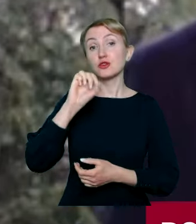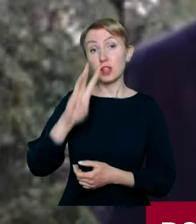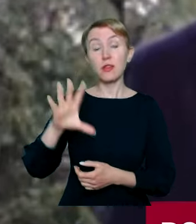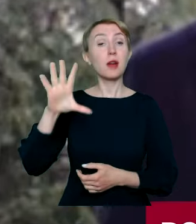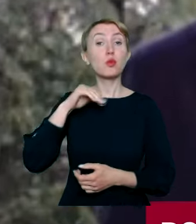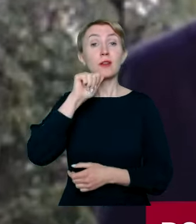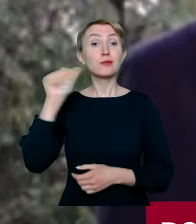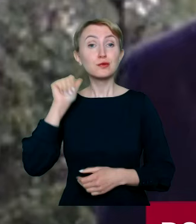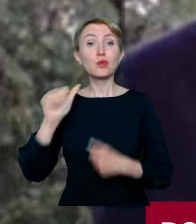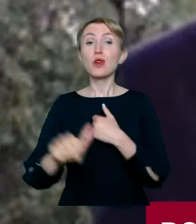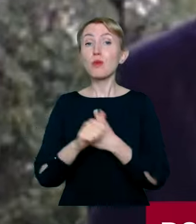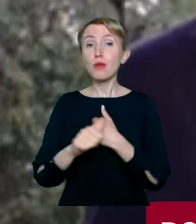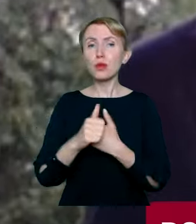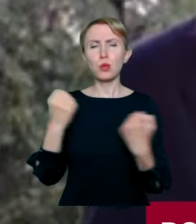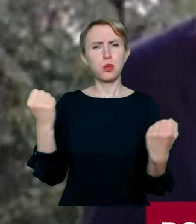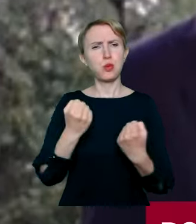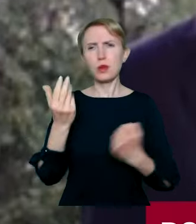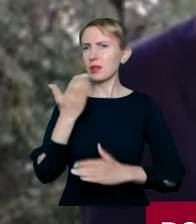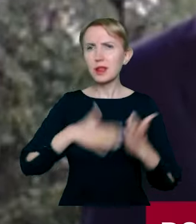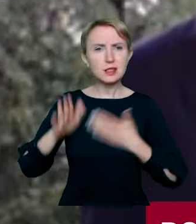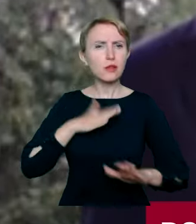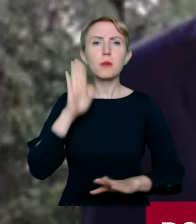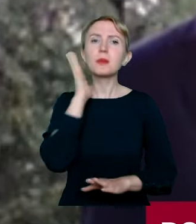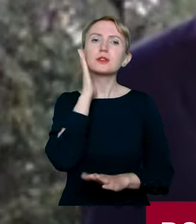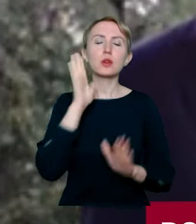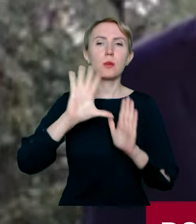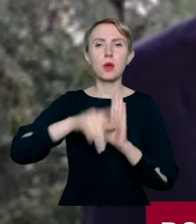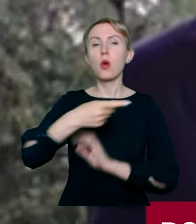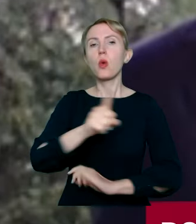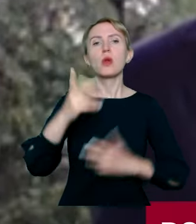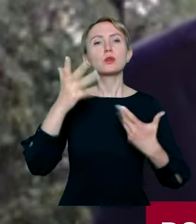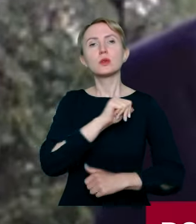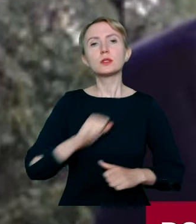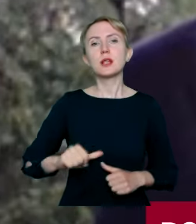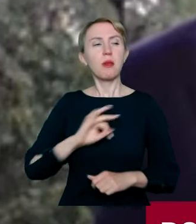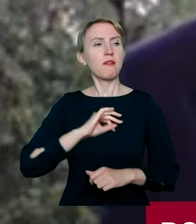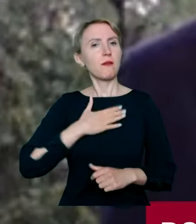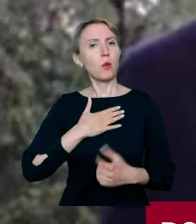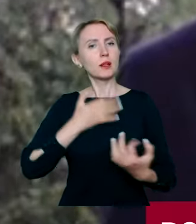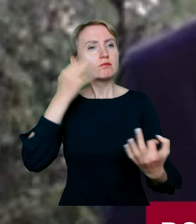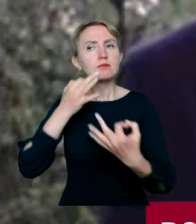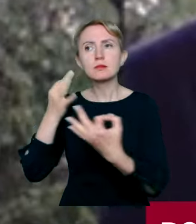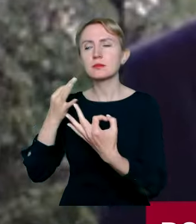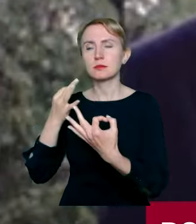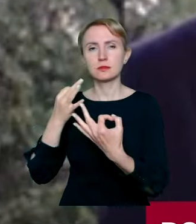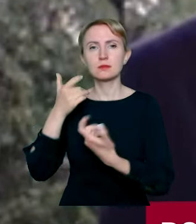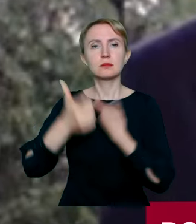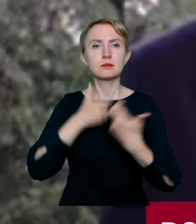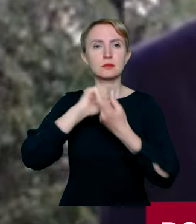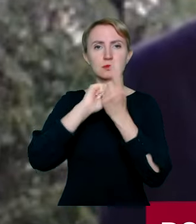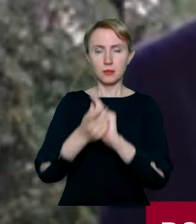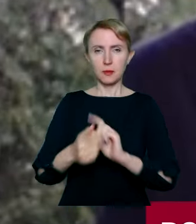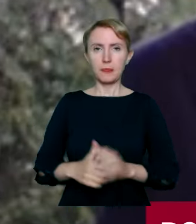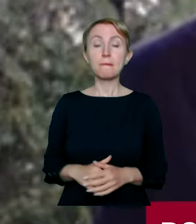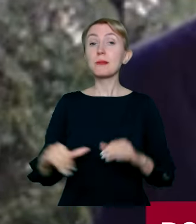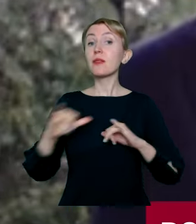wczoraj, wzbudziła spore niezadowolenie mieszkańców tego miasta, bo chcieliby sami według własnego rozeznania dokonać zmiany, bo tę władzę